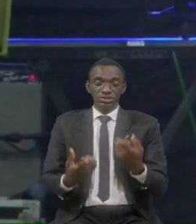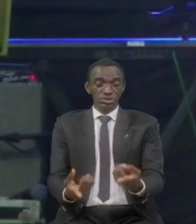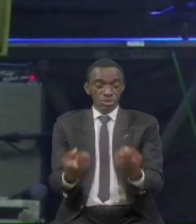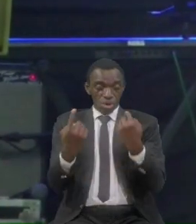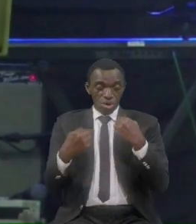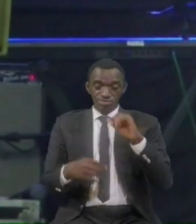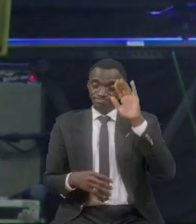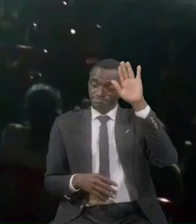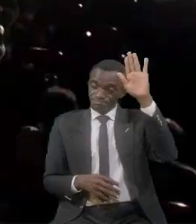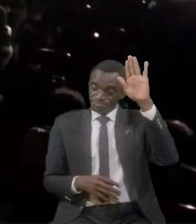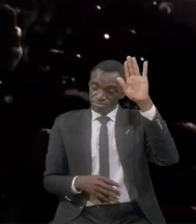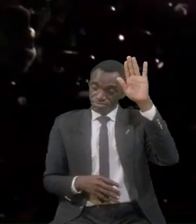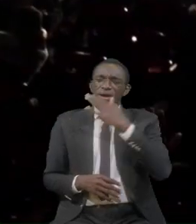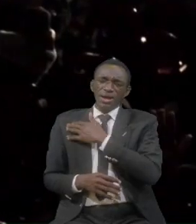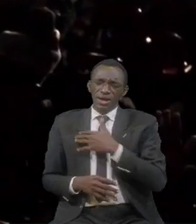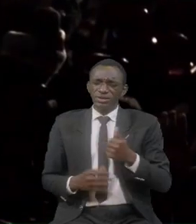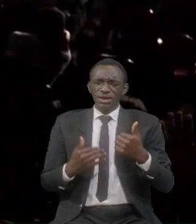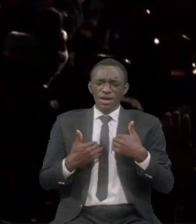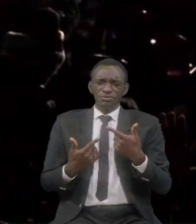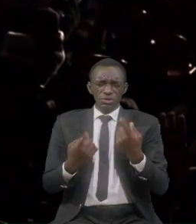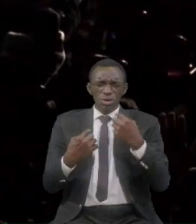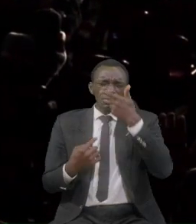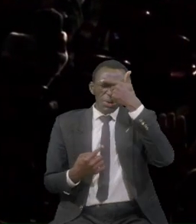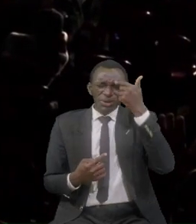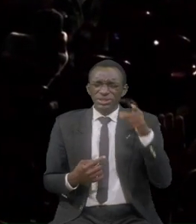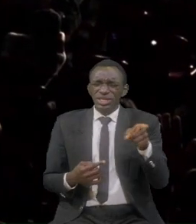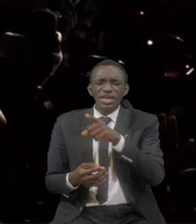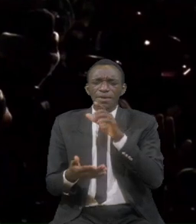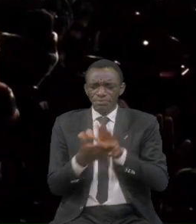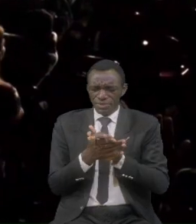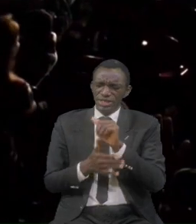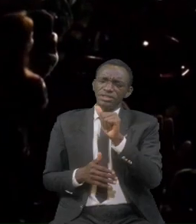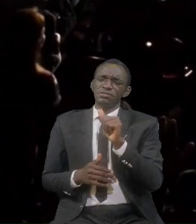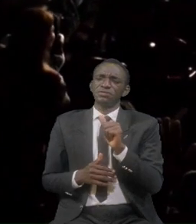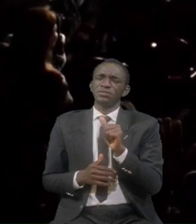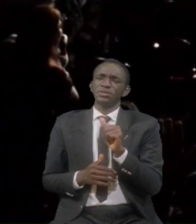come because they believe. And they have told you, I